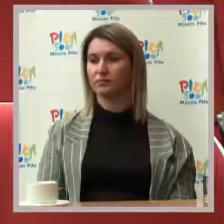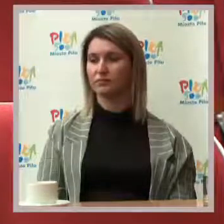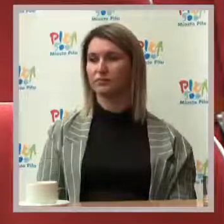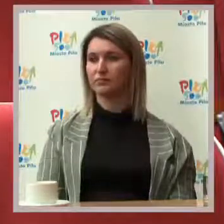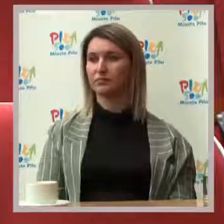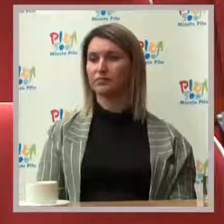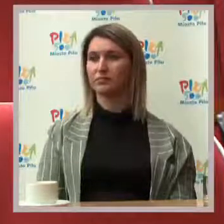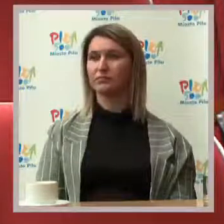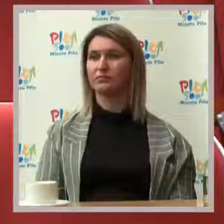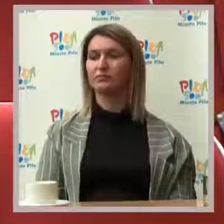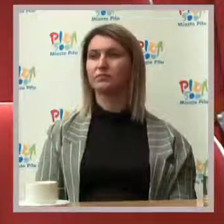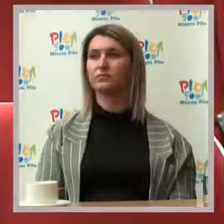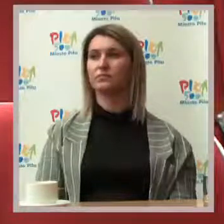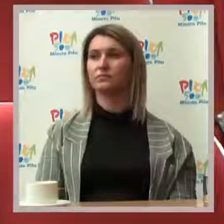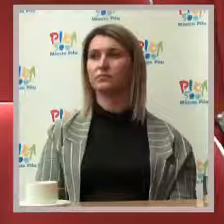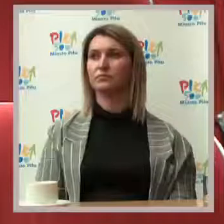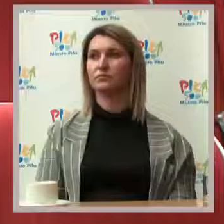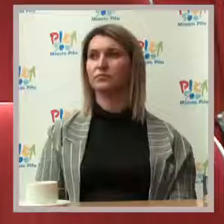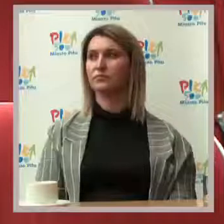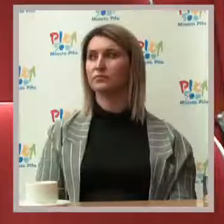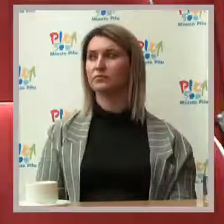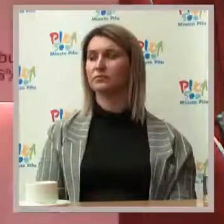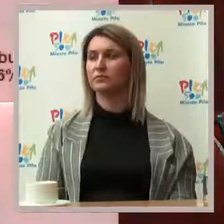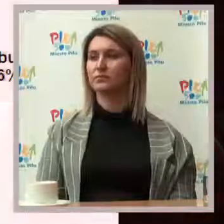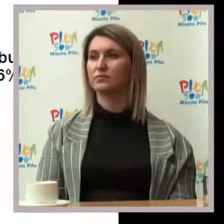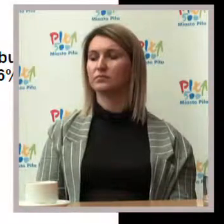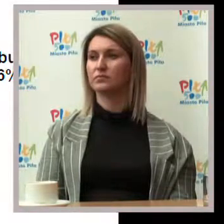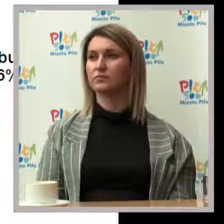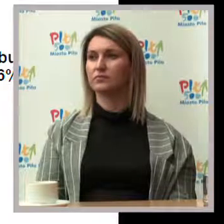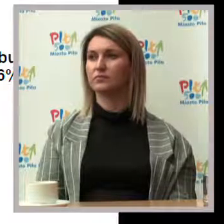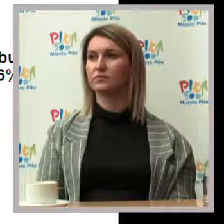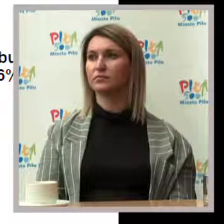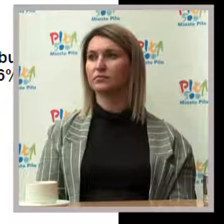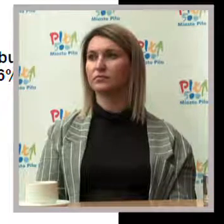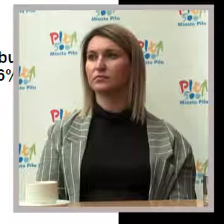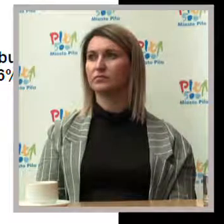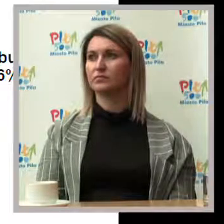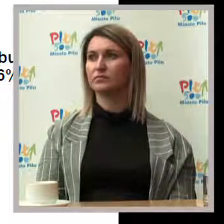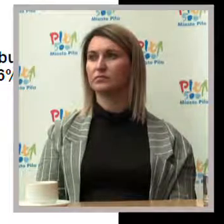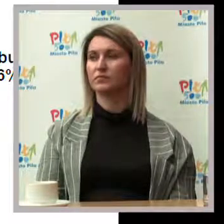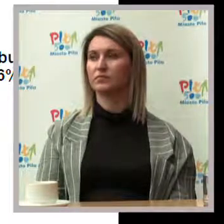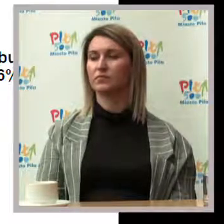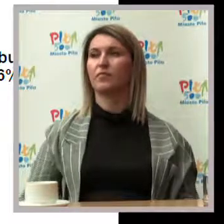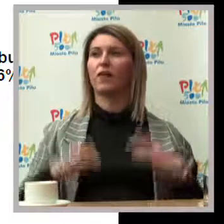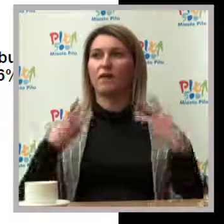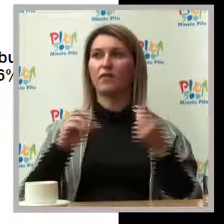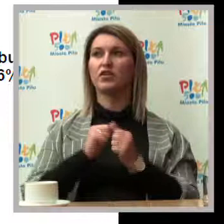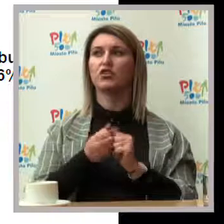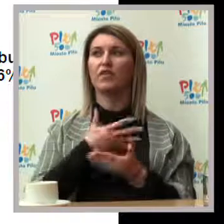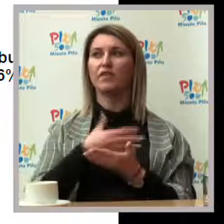jeżeli chodzi o udział w strukturach wydatków bieżących, to wydatki związane z realizacją zadań statutowych, to nieco